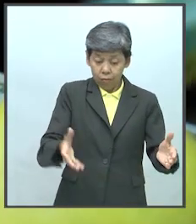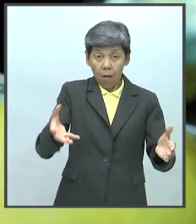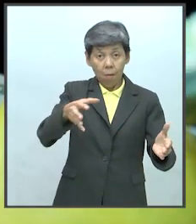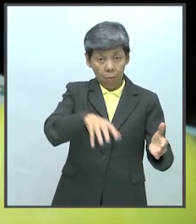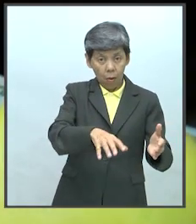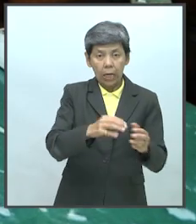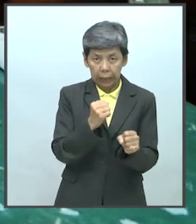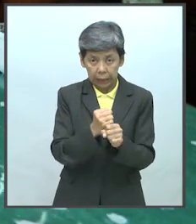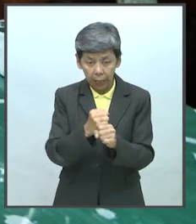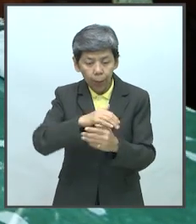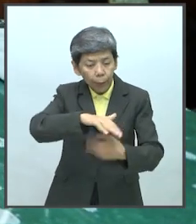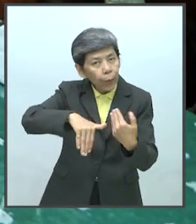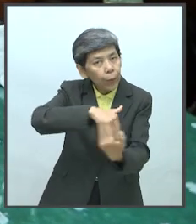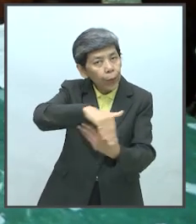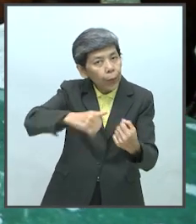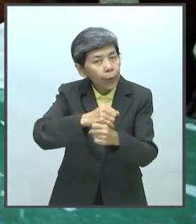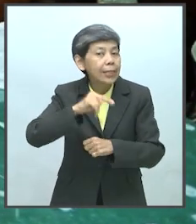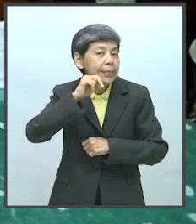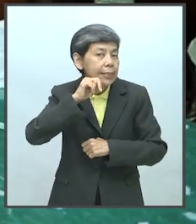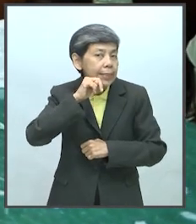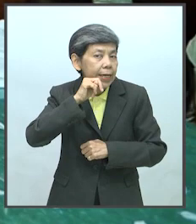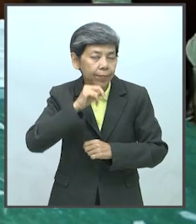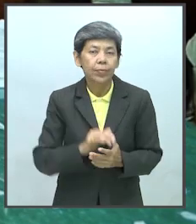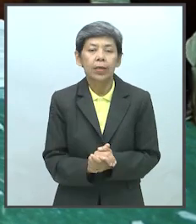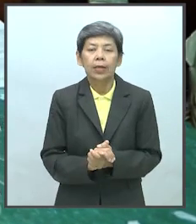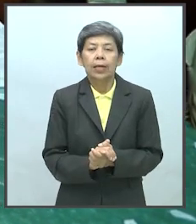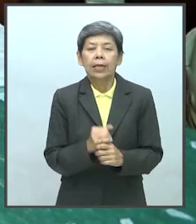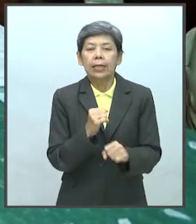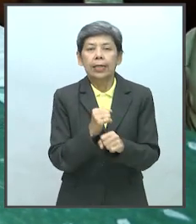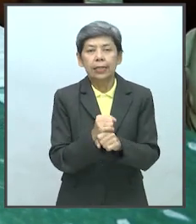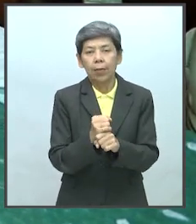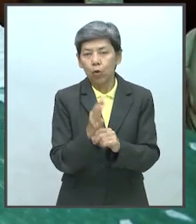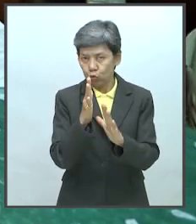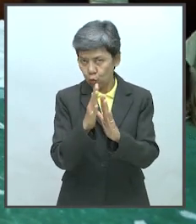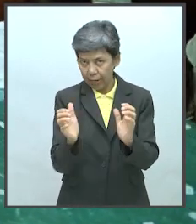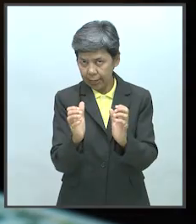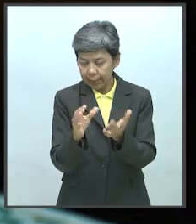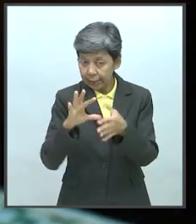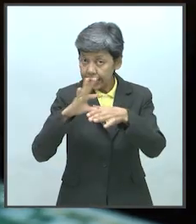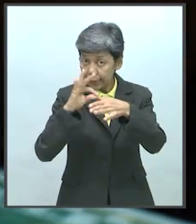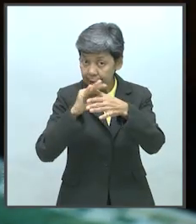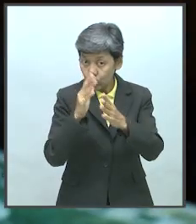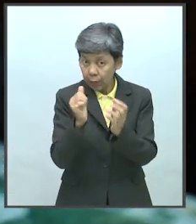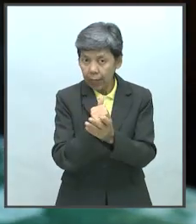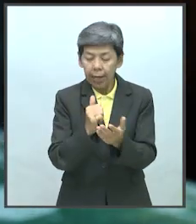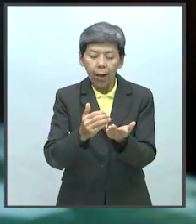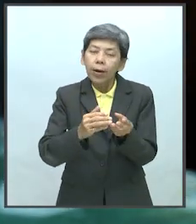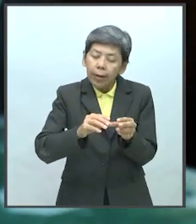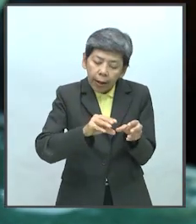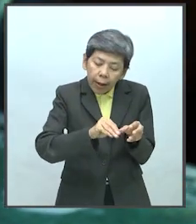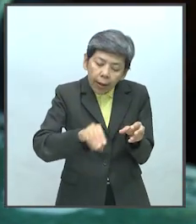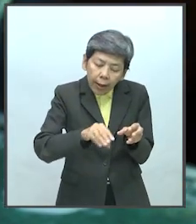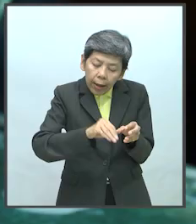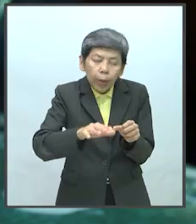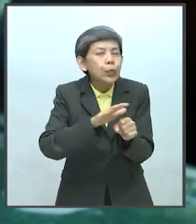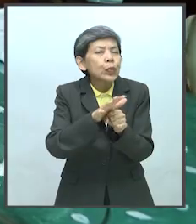ผสมในส่วนของตัวน้ำขึ้นมาเราเริ่มต้นใช้กันที่ในส่วนของตัวเนื้อทุเรียนก่อนนะครับเราก็ใส่ตามใจชอบถ้าให้